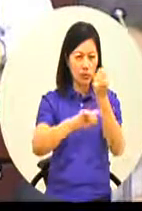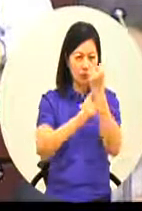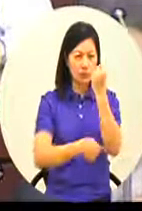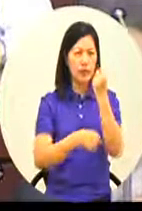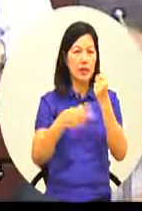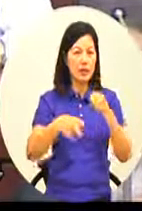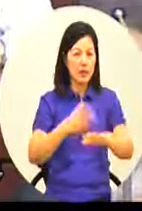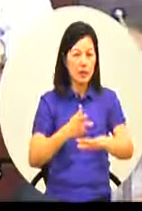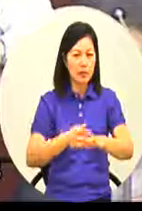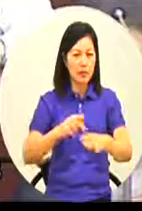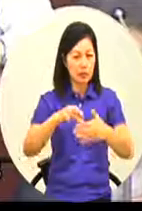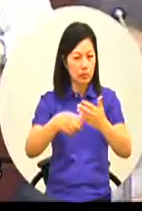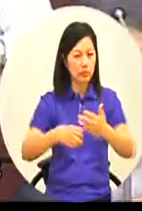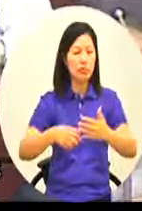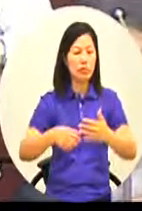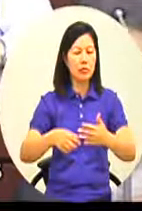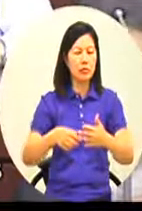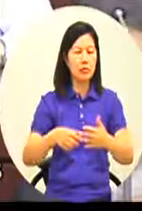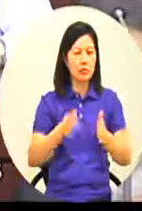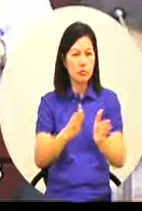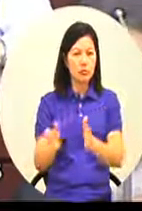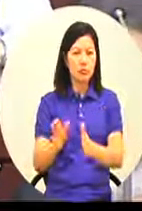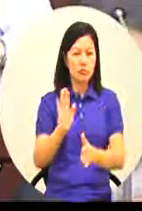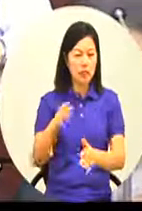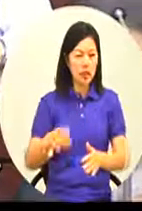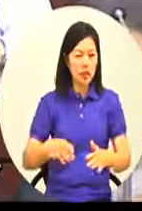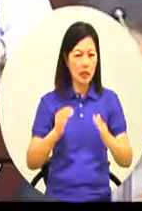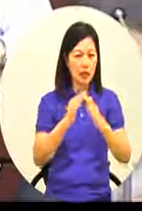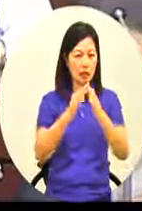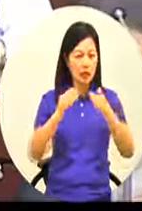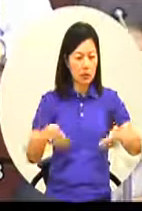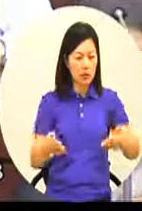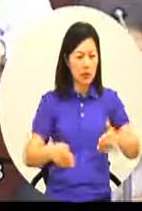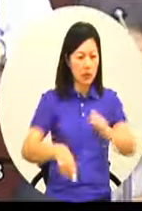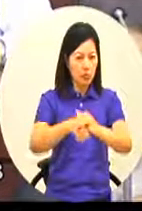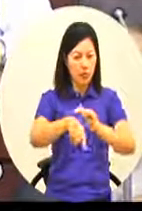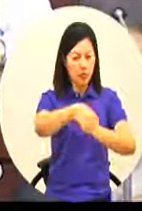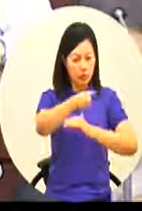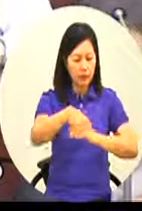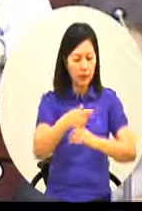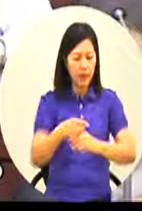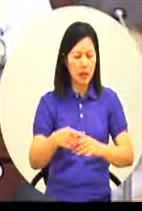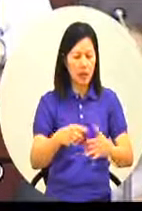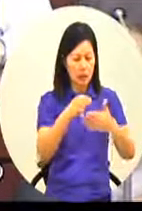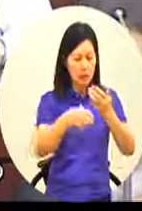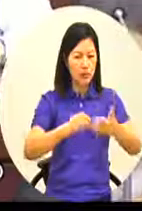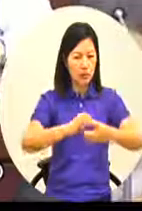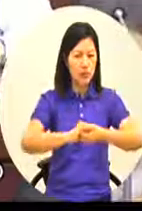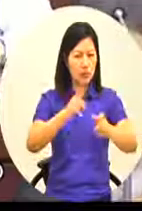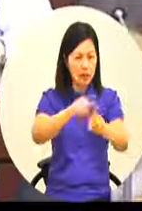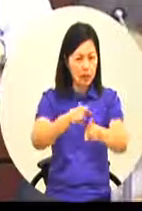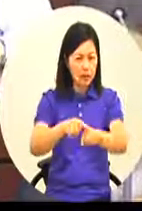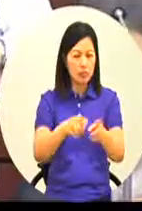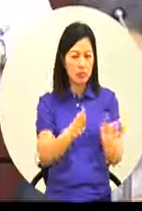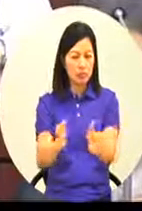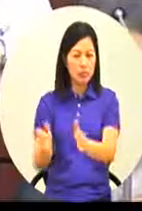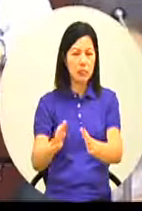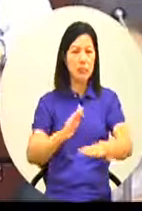来处理啦。啊，另外咱违章建筑的部分，我那按照违章建筑处理要点再做处理